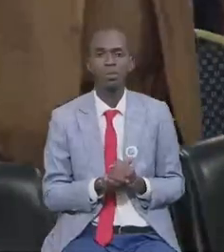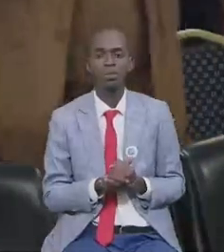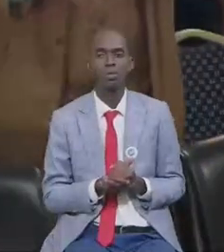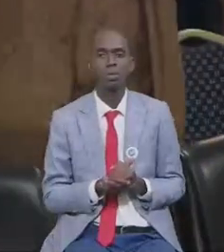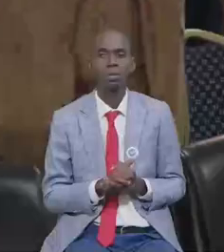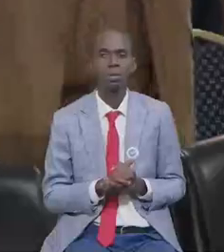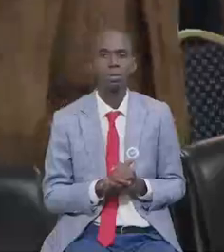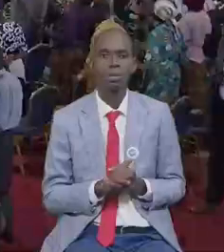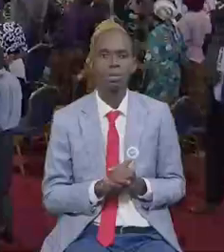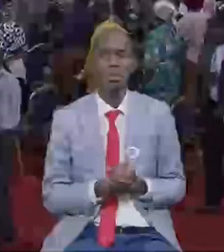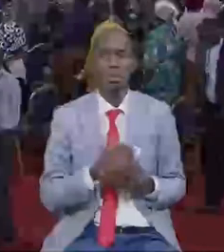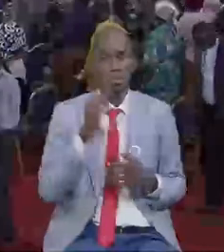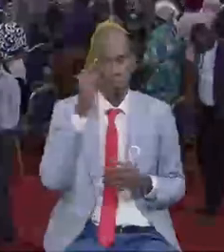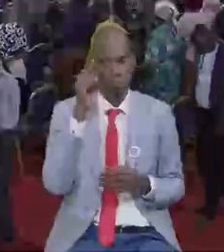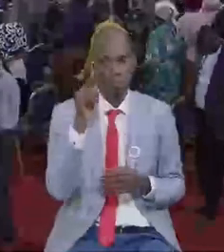pour toi